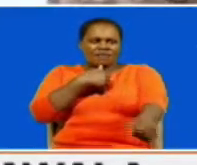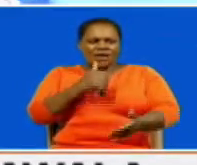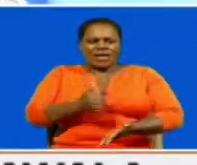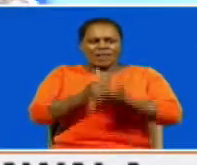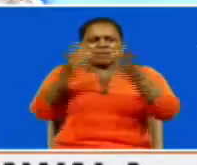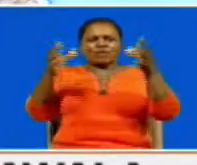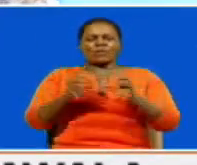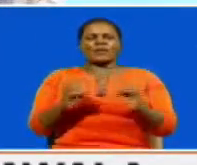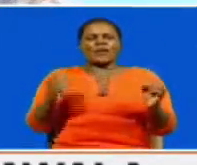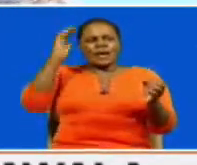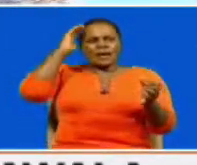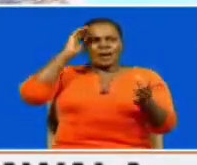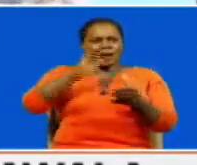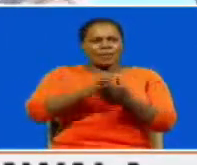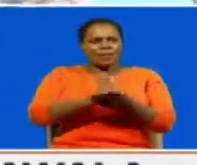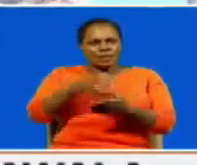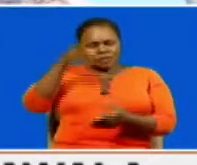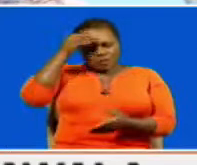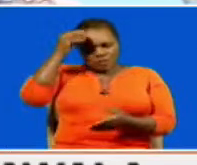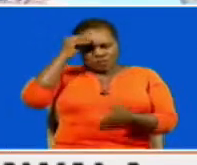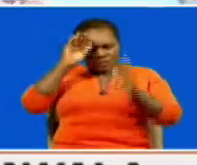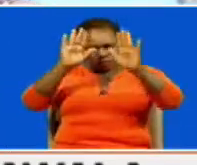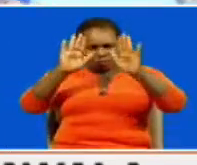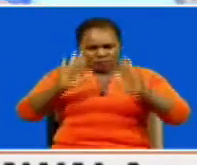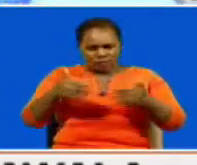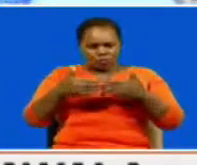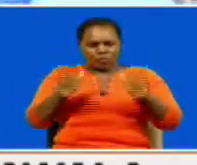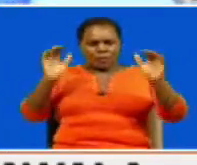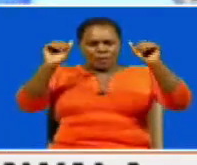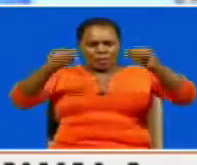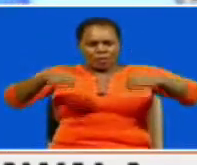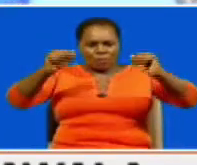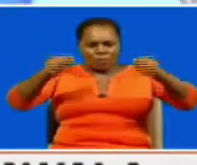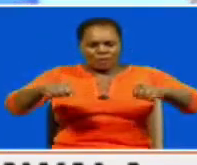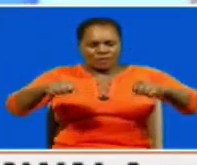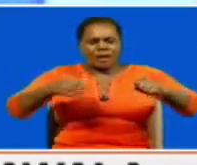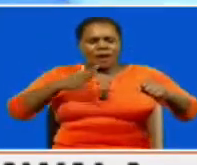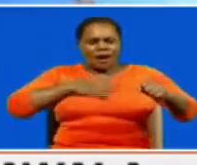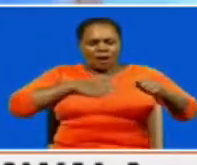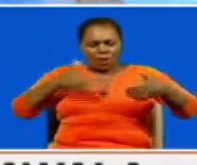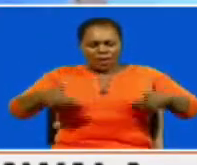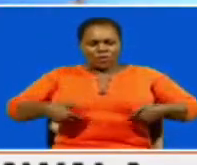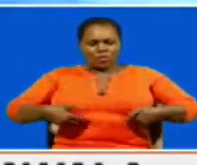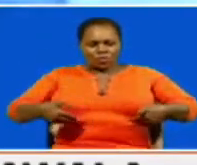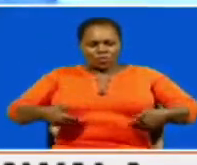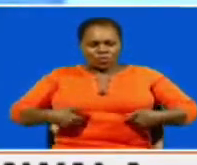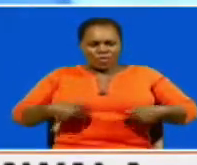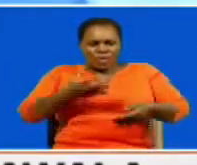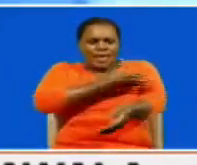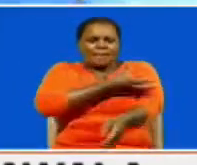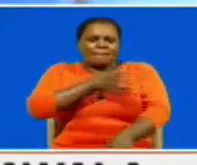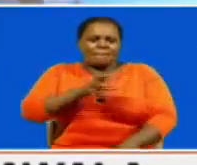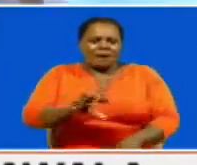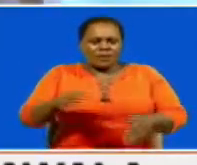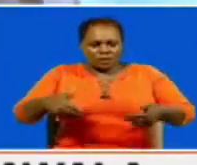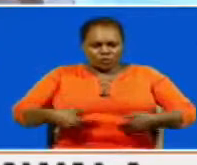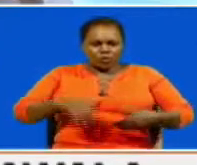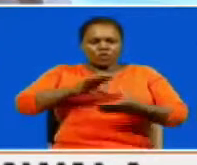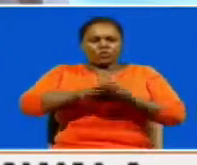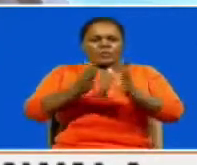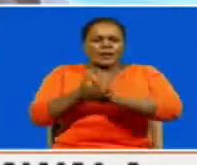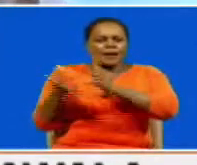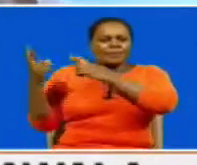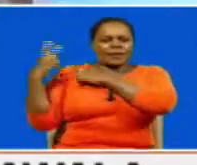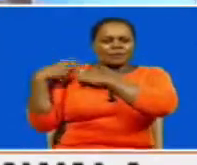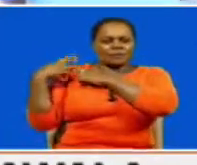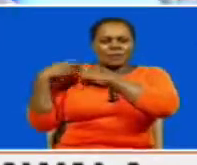kwa jamii. I believe that education is the key to unlocking the potential of our youth and empowering them to become